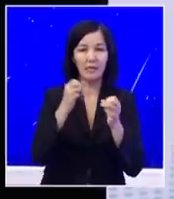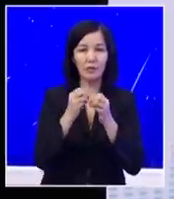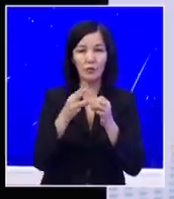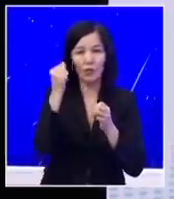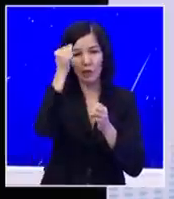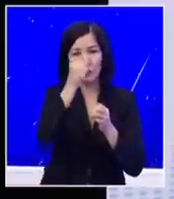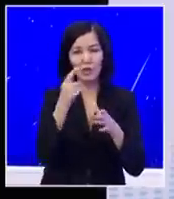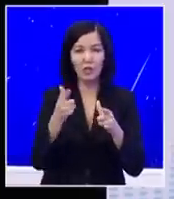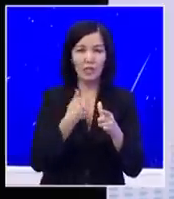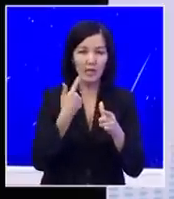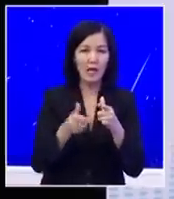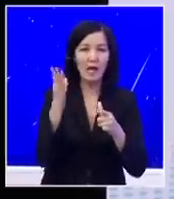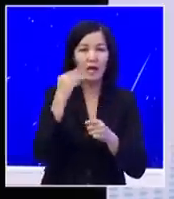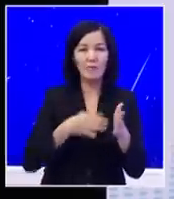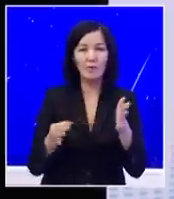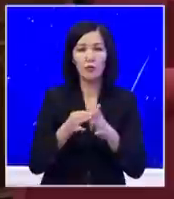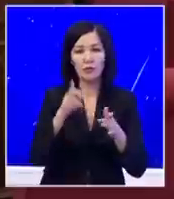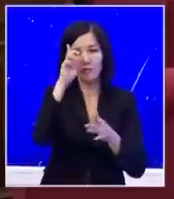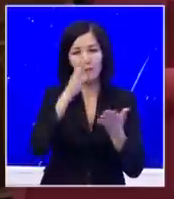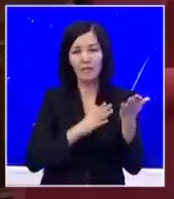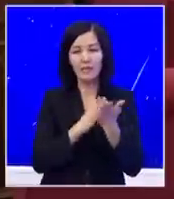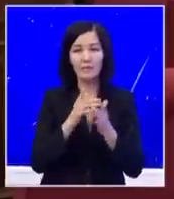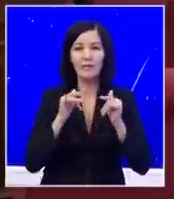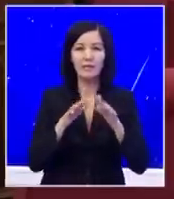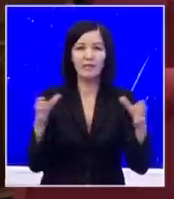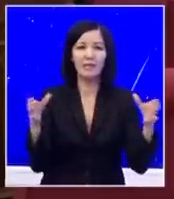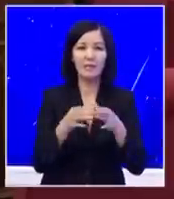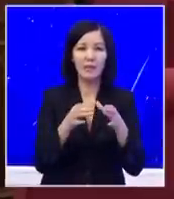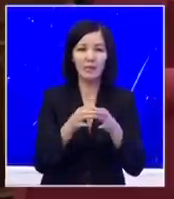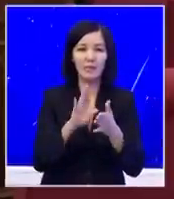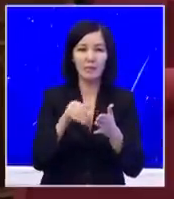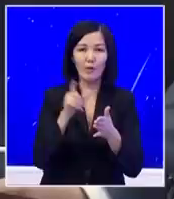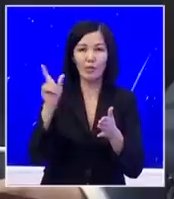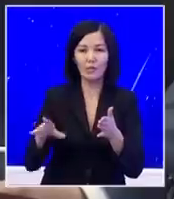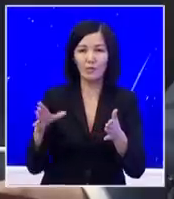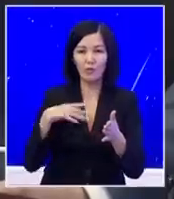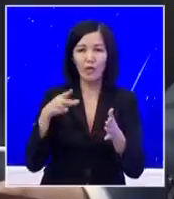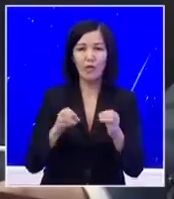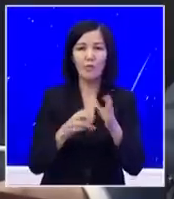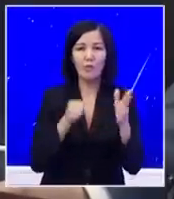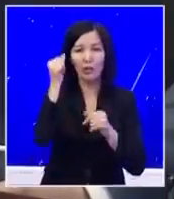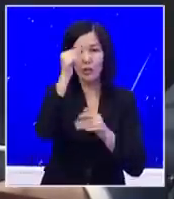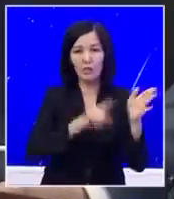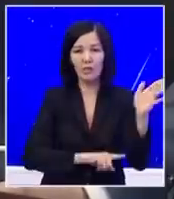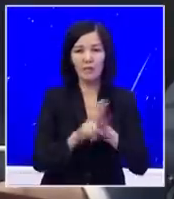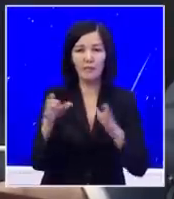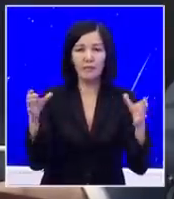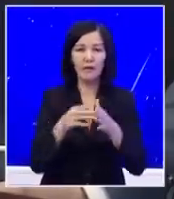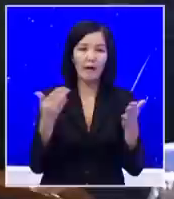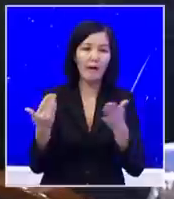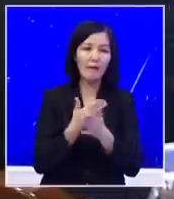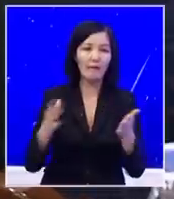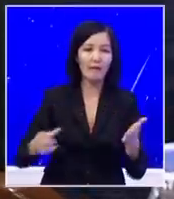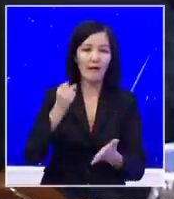атқарды. 2008-2012 жылдары да Алматы облыстық мемлекеттік қызмет істері департаментінің басшысы болды.